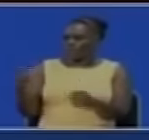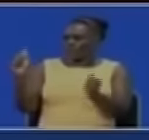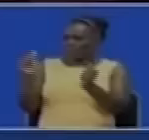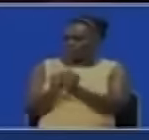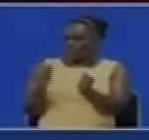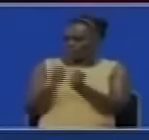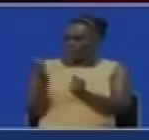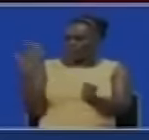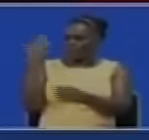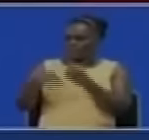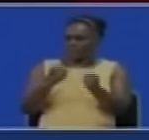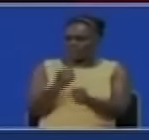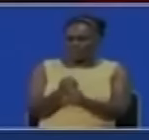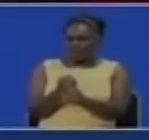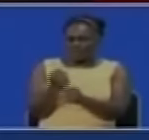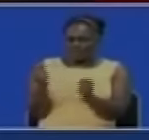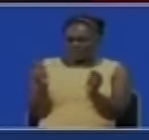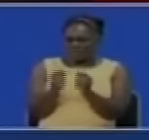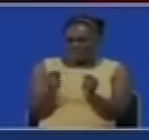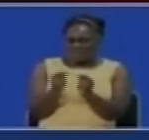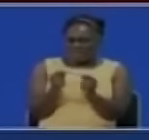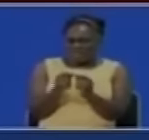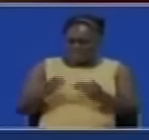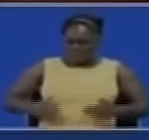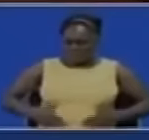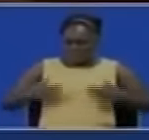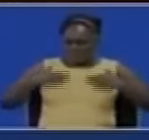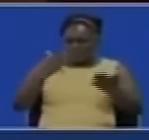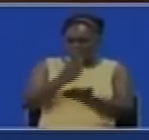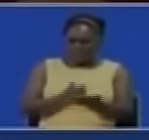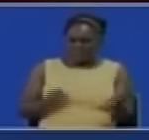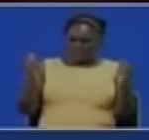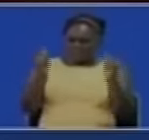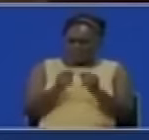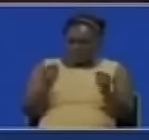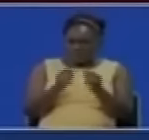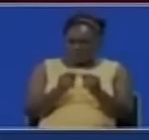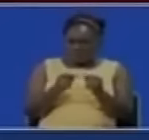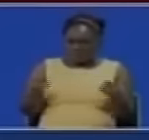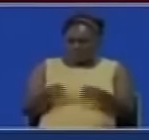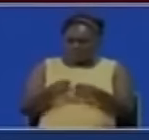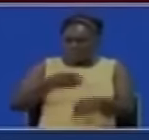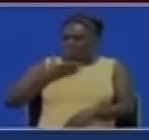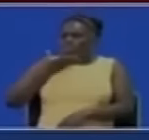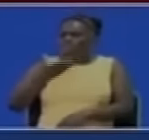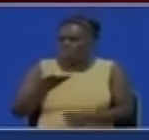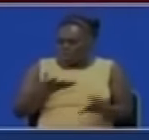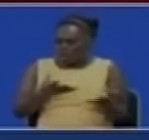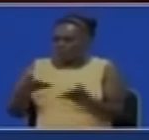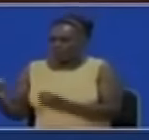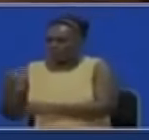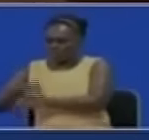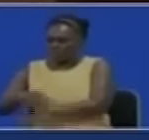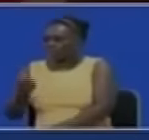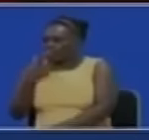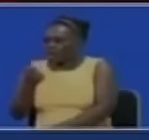jana alipohisi maumivu kwenye viungo vya mwili. Maumivu yaliyoandamana na kutapika ndipo akaenda kutafuta tiba